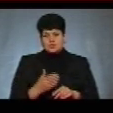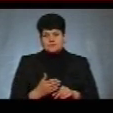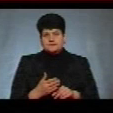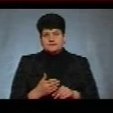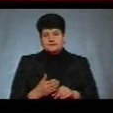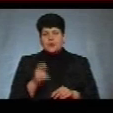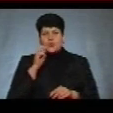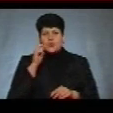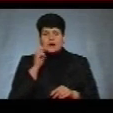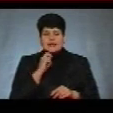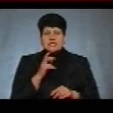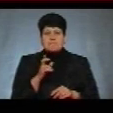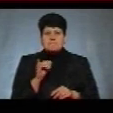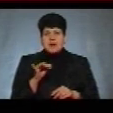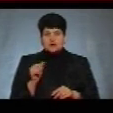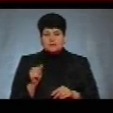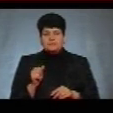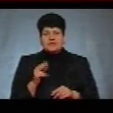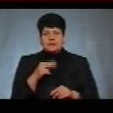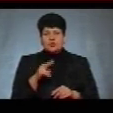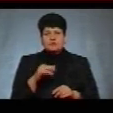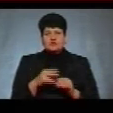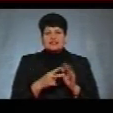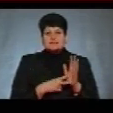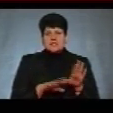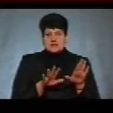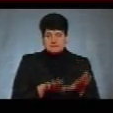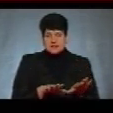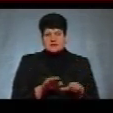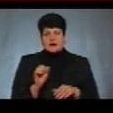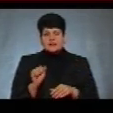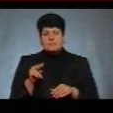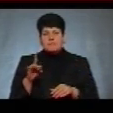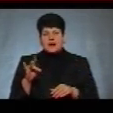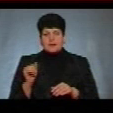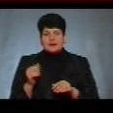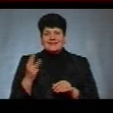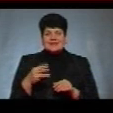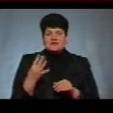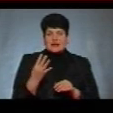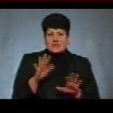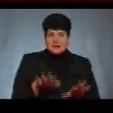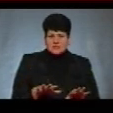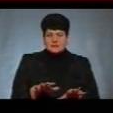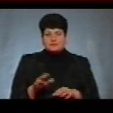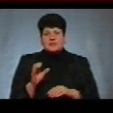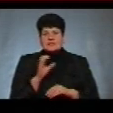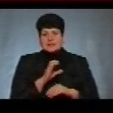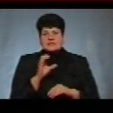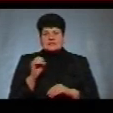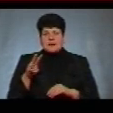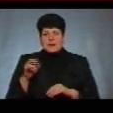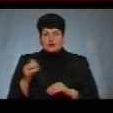Майє. Українські біатлоністи Дмитро Підручний на 17-му місці, Артем Прима на 34-му місці, Сергій Семенов